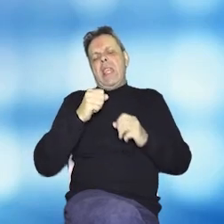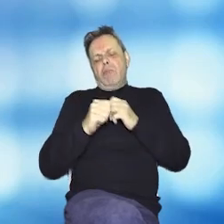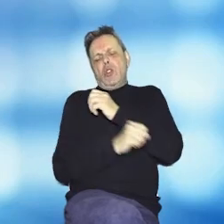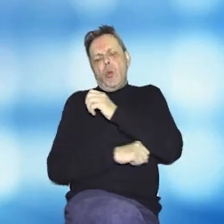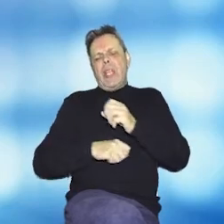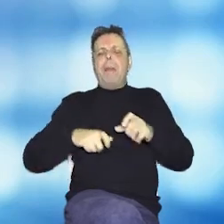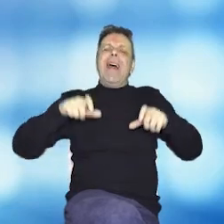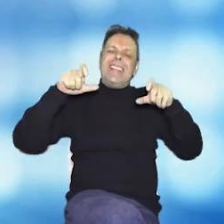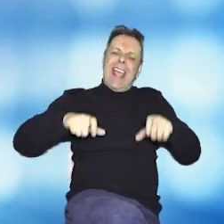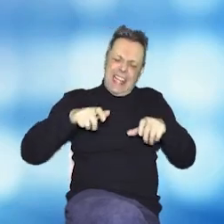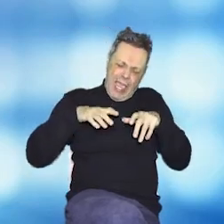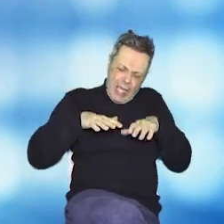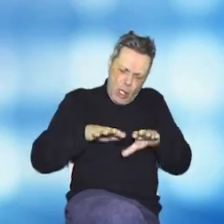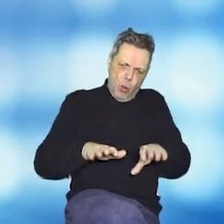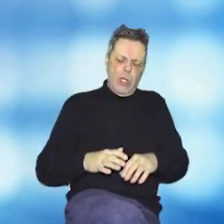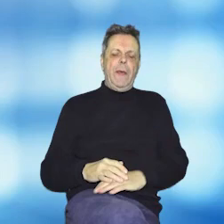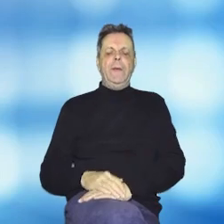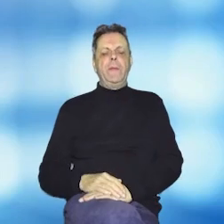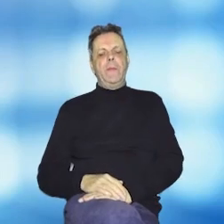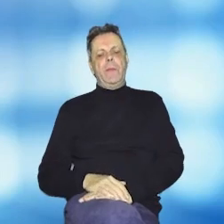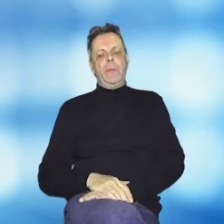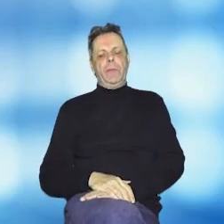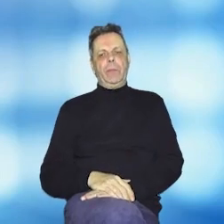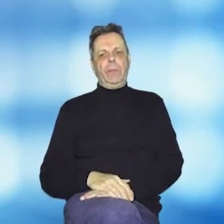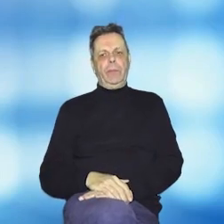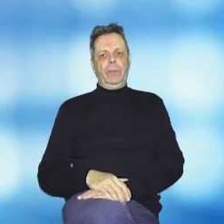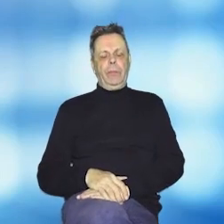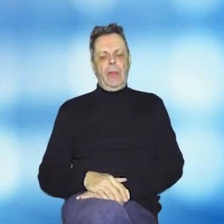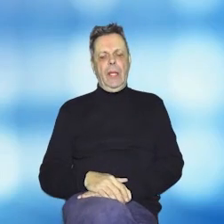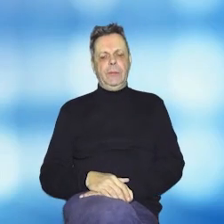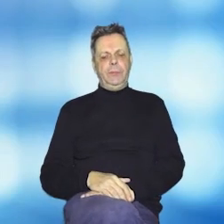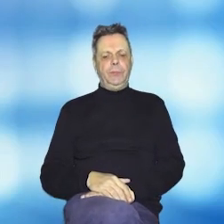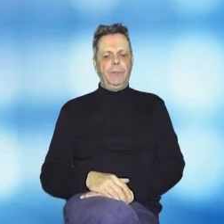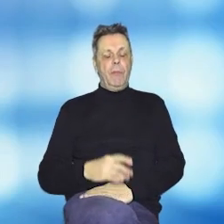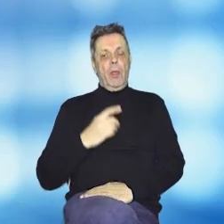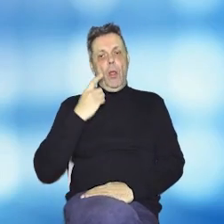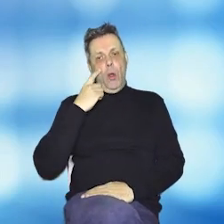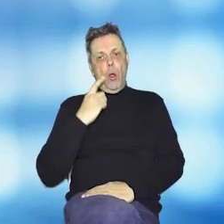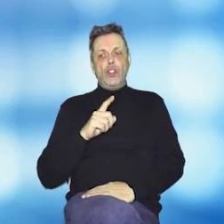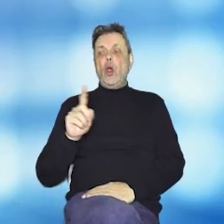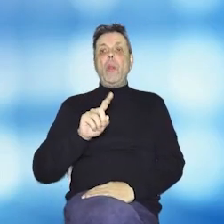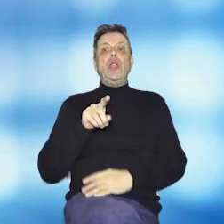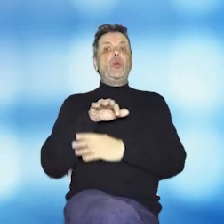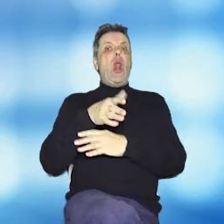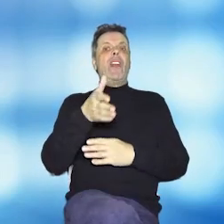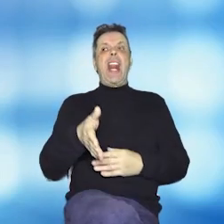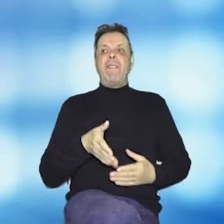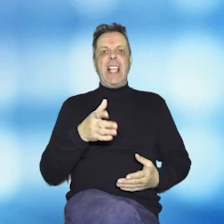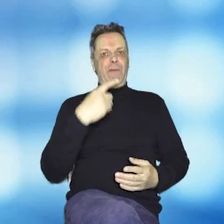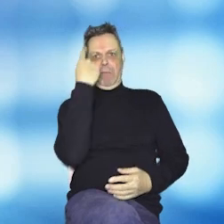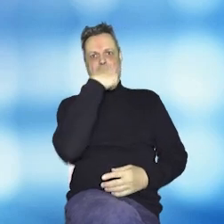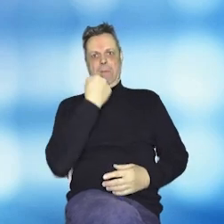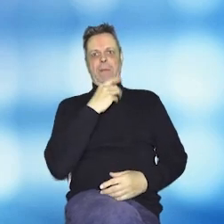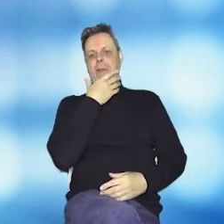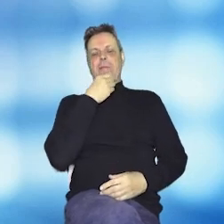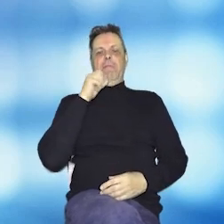populaciju, ponajviše nasilje, ali i svime drugima. Ali očito nisu djelovali na vas. Mlada inačka prava,